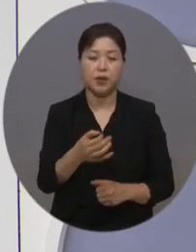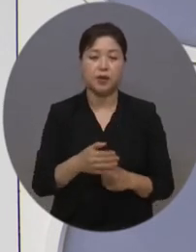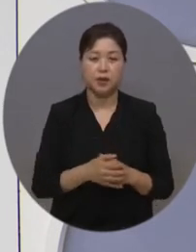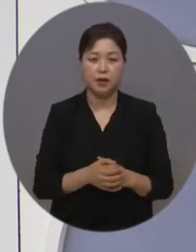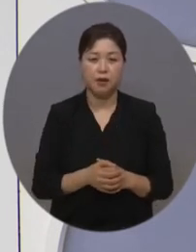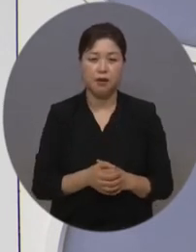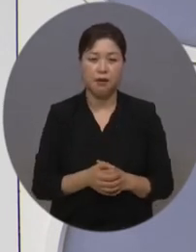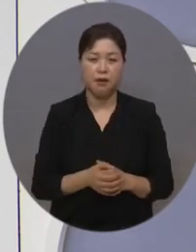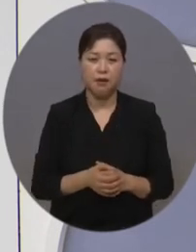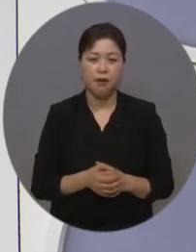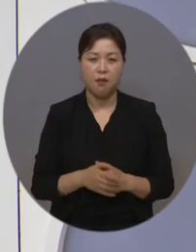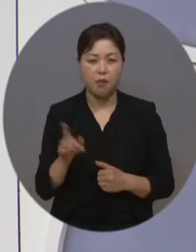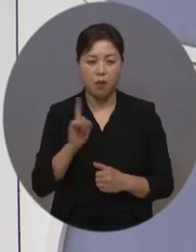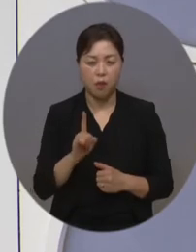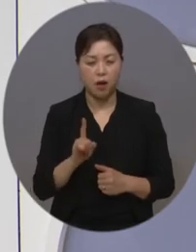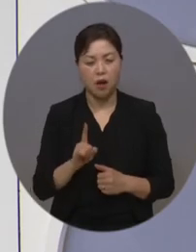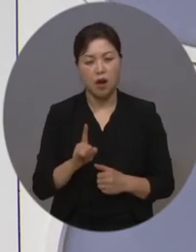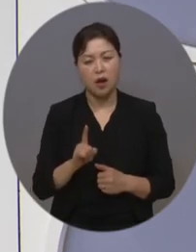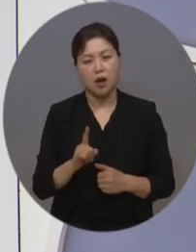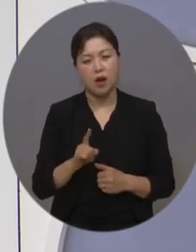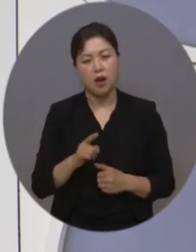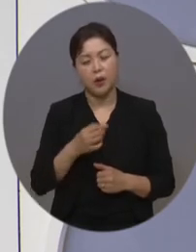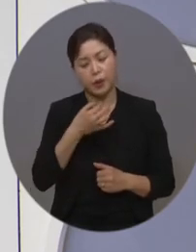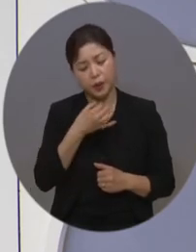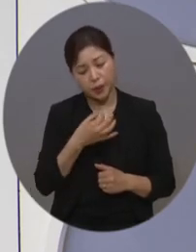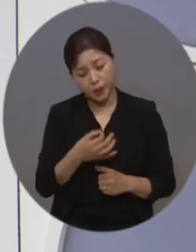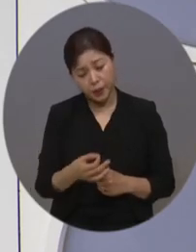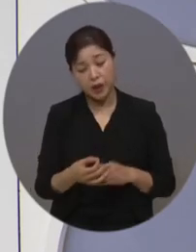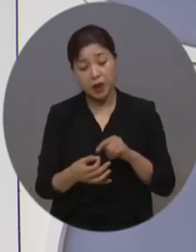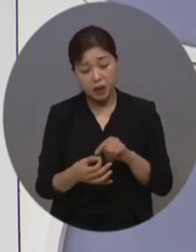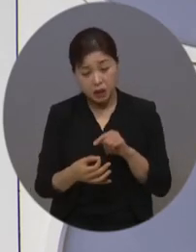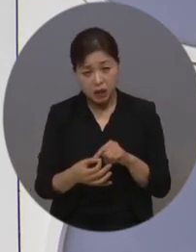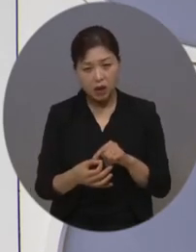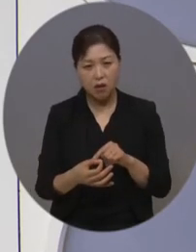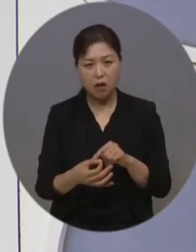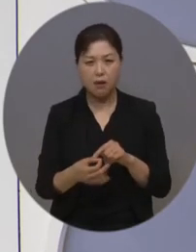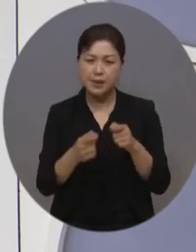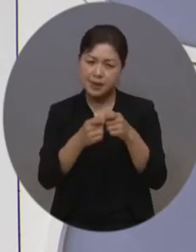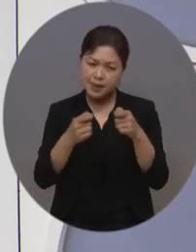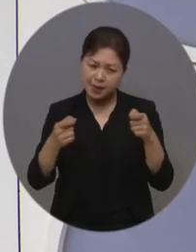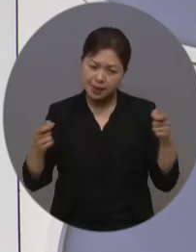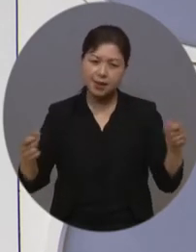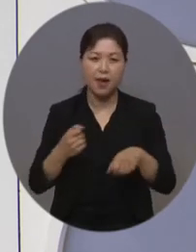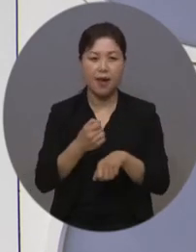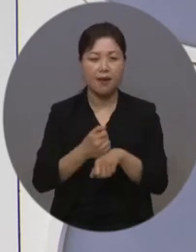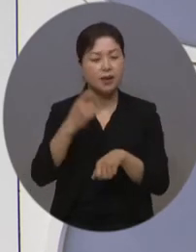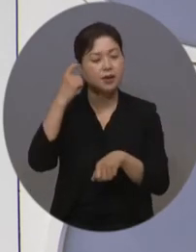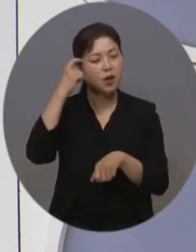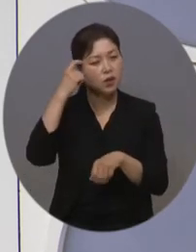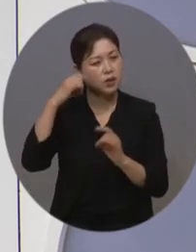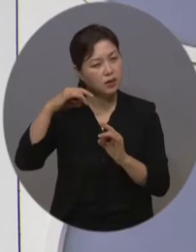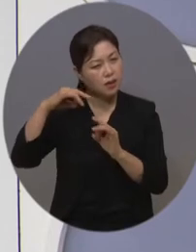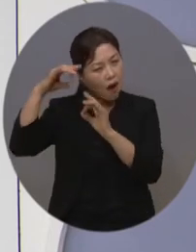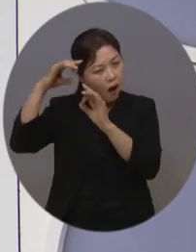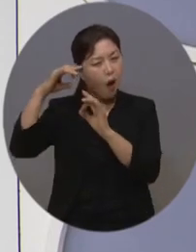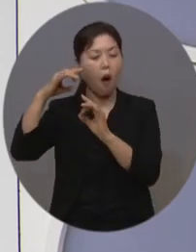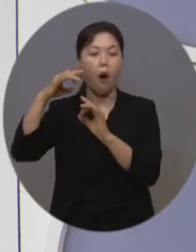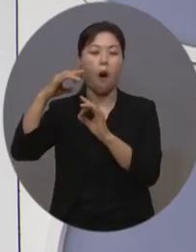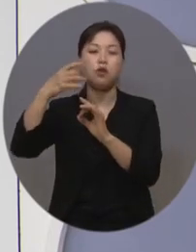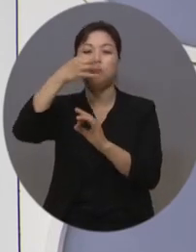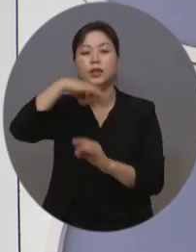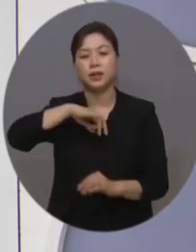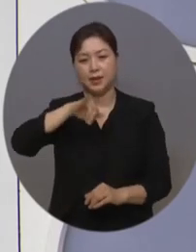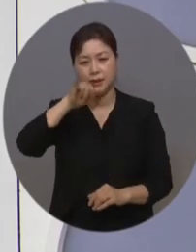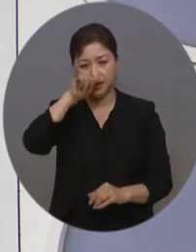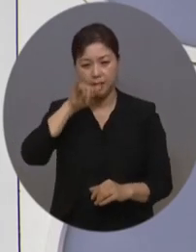그리고 한숨을 쉬듯이 그렇게 내쉬는 것도 굉장히 중요한 정신 치료적인 효과가 있습니다. 네.